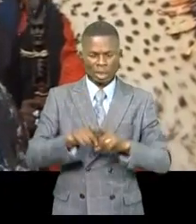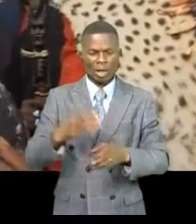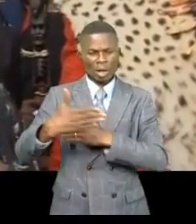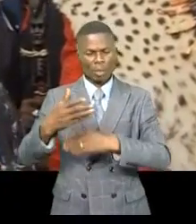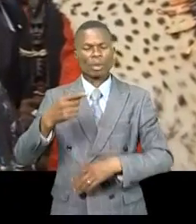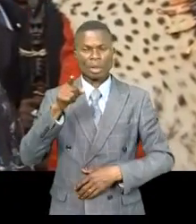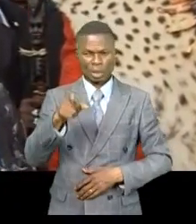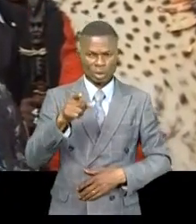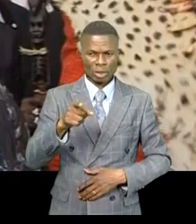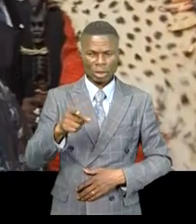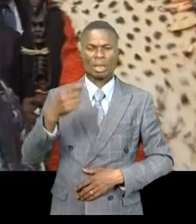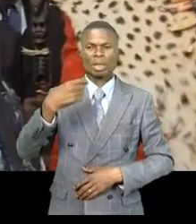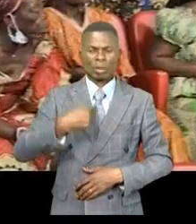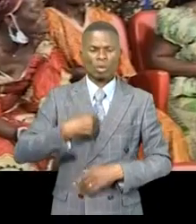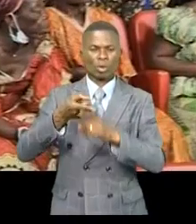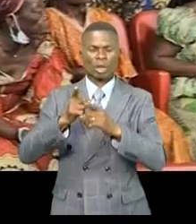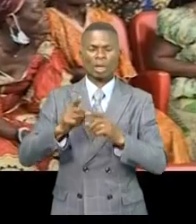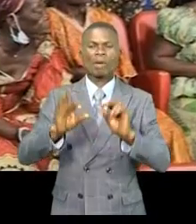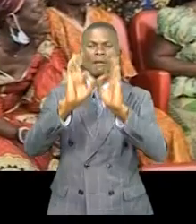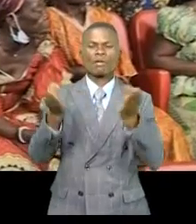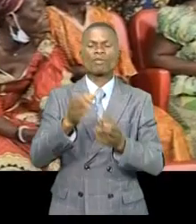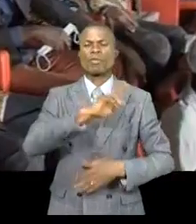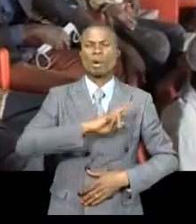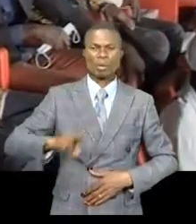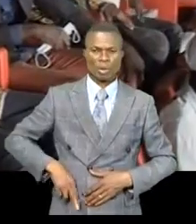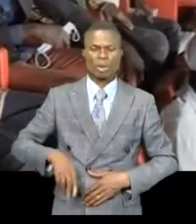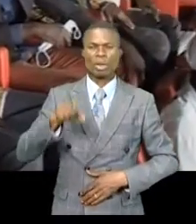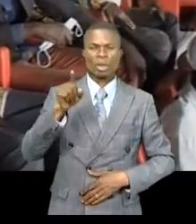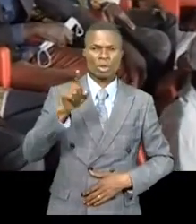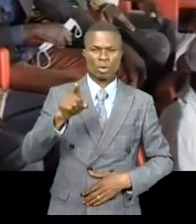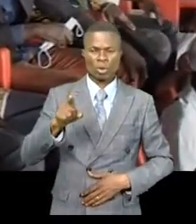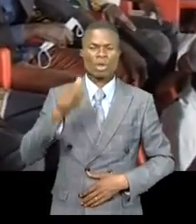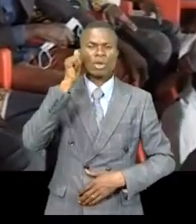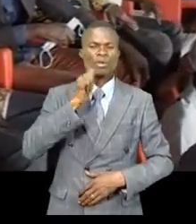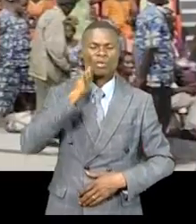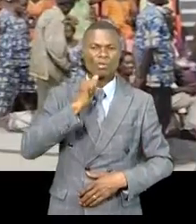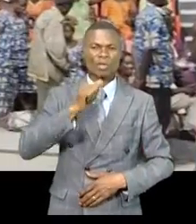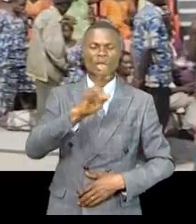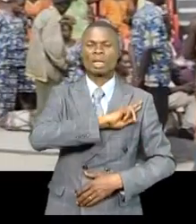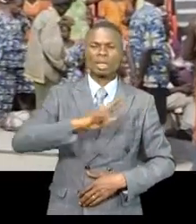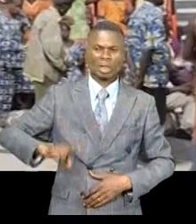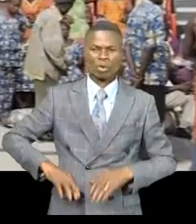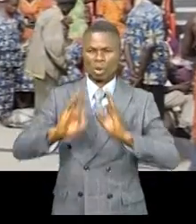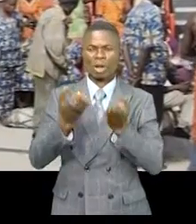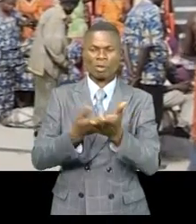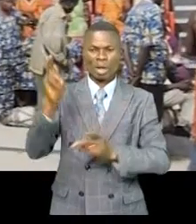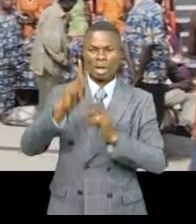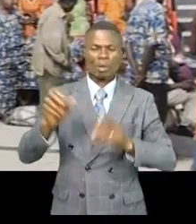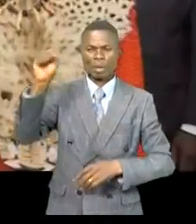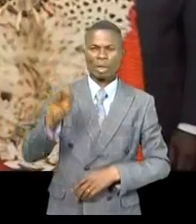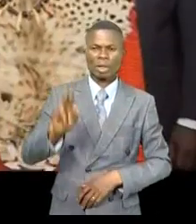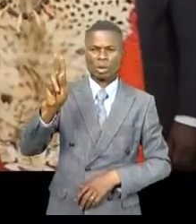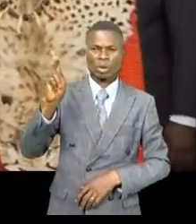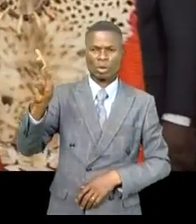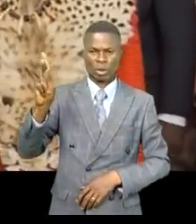de moi du fait que je suis de la famille royale. Je suis donc princesse de cette famille. Au peuple Bassoukou, j'ajouterai que